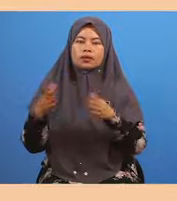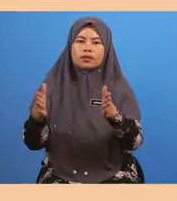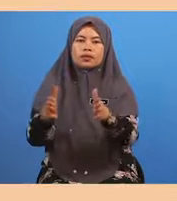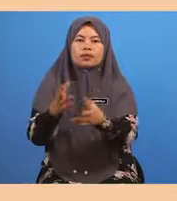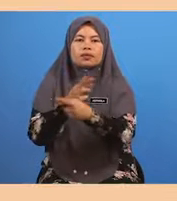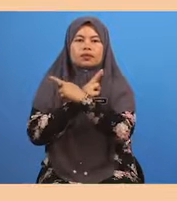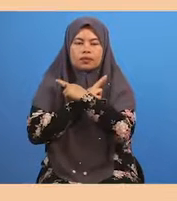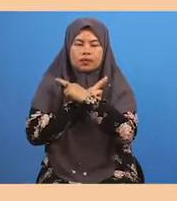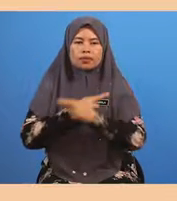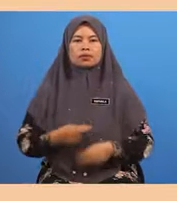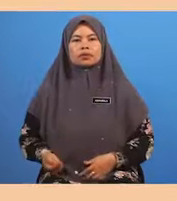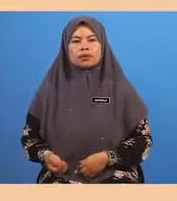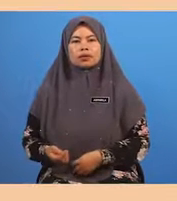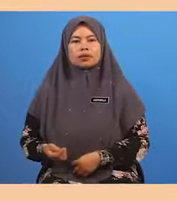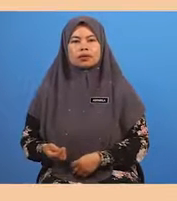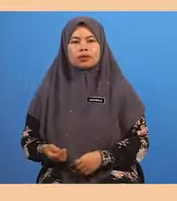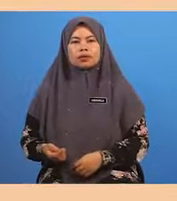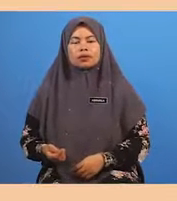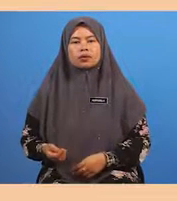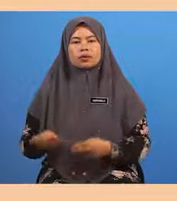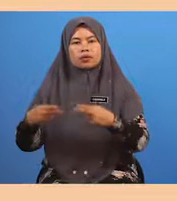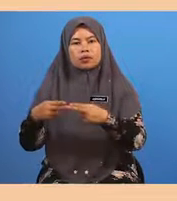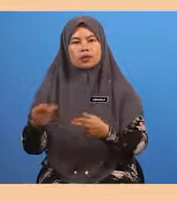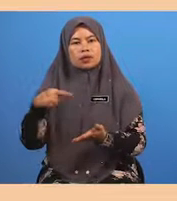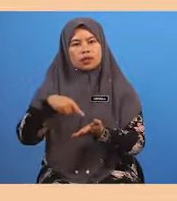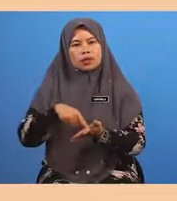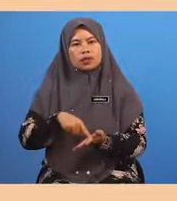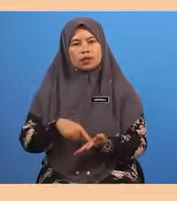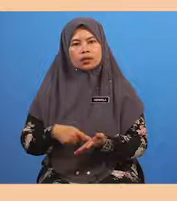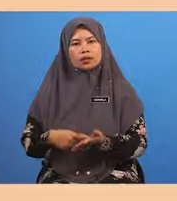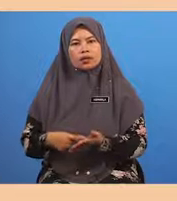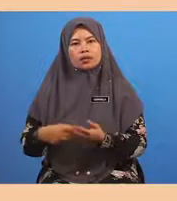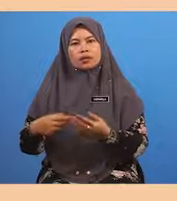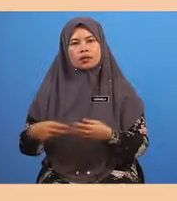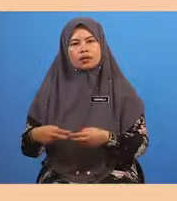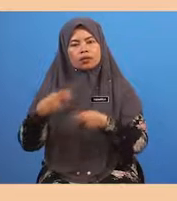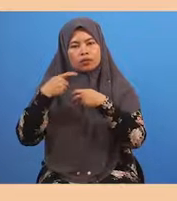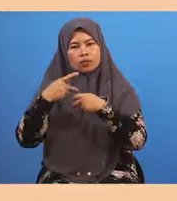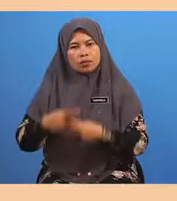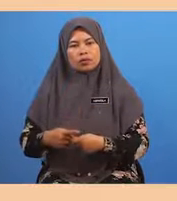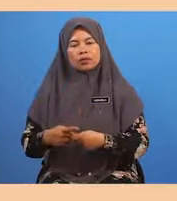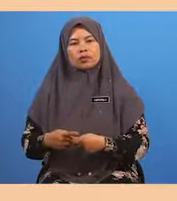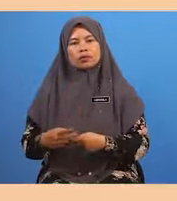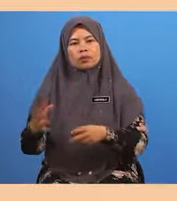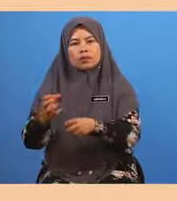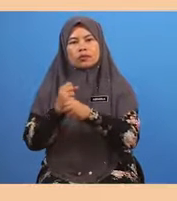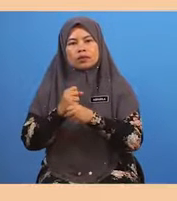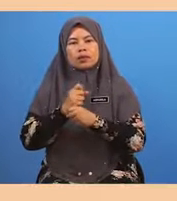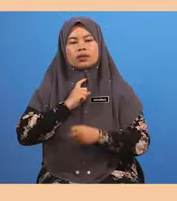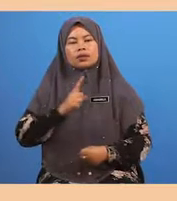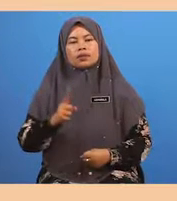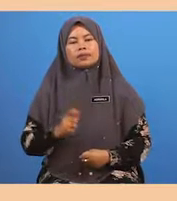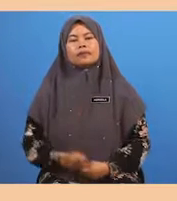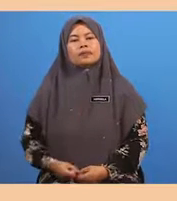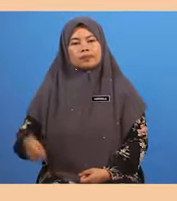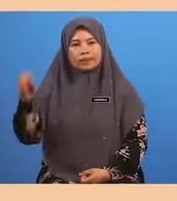tahu bahawa hubungan silaturahim ini akan mengukuhkan lagi perpaduan sesama umat Islam. Manakala,